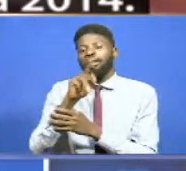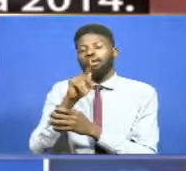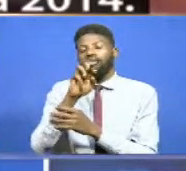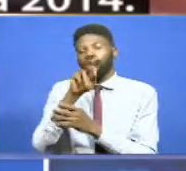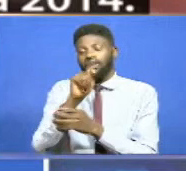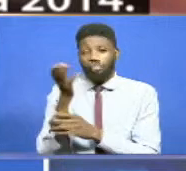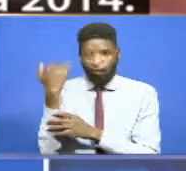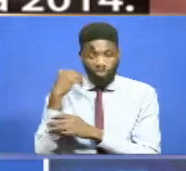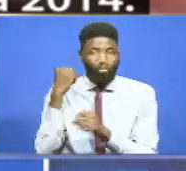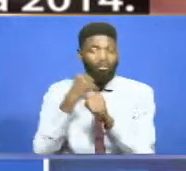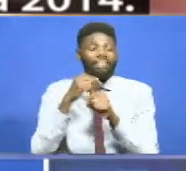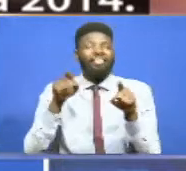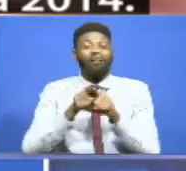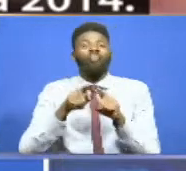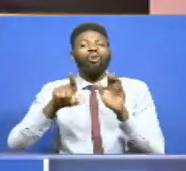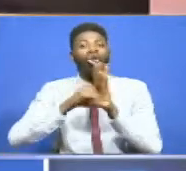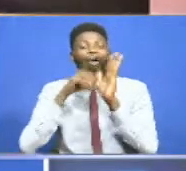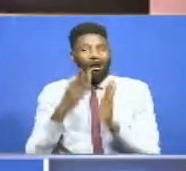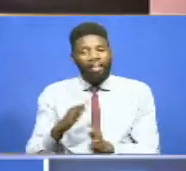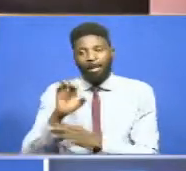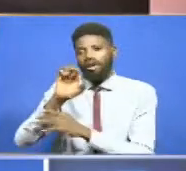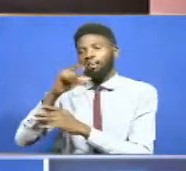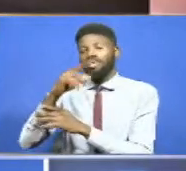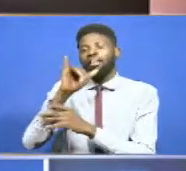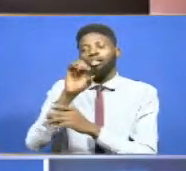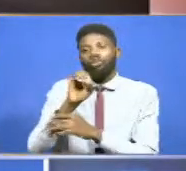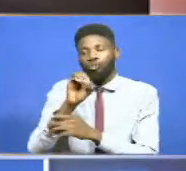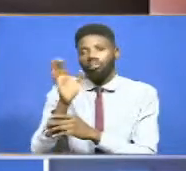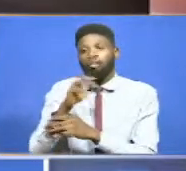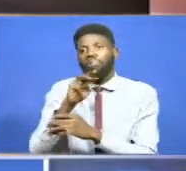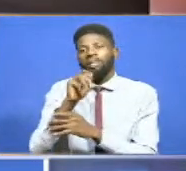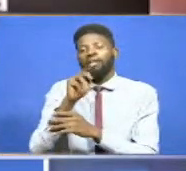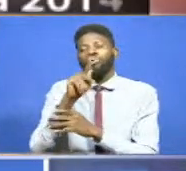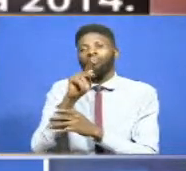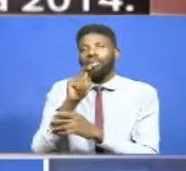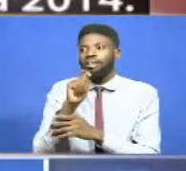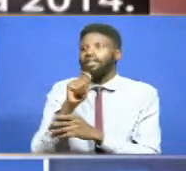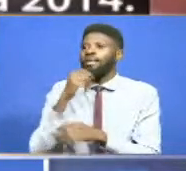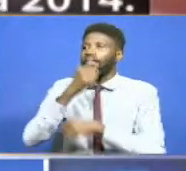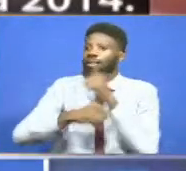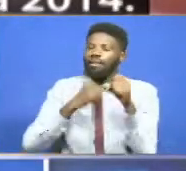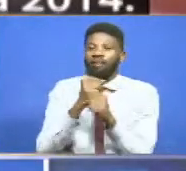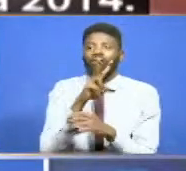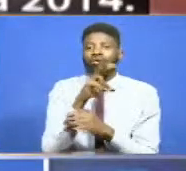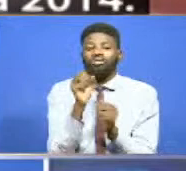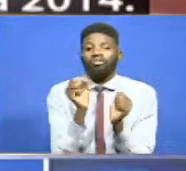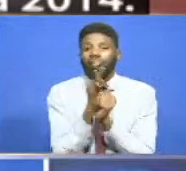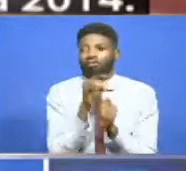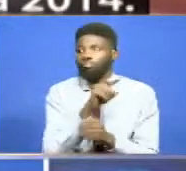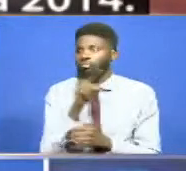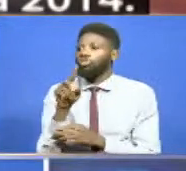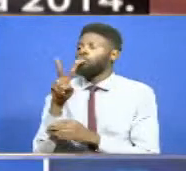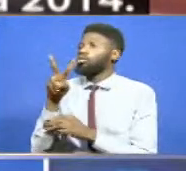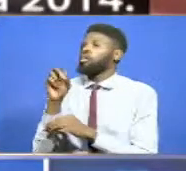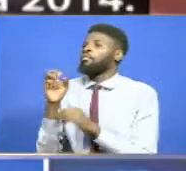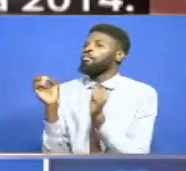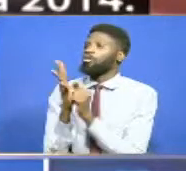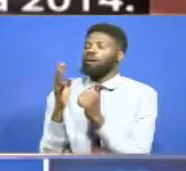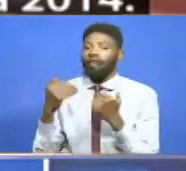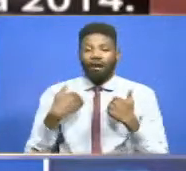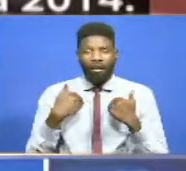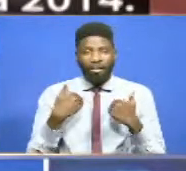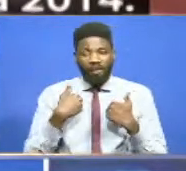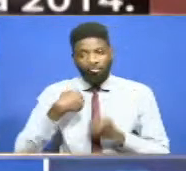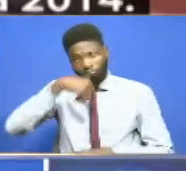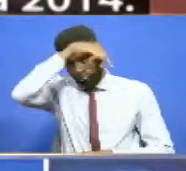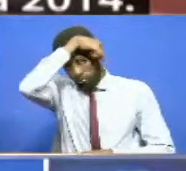Elgeyo Marakwet kati ya mwaka 2013 na mwaka 2014 na ana shahada ya wanasheria kutoka chuo kikuu cha